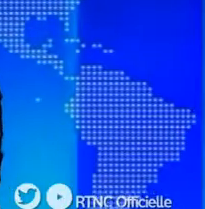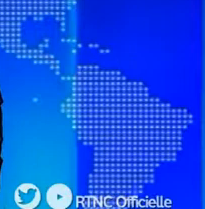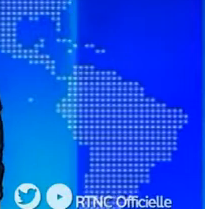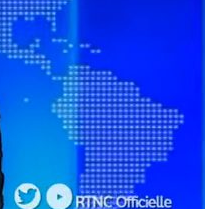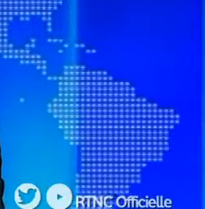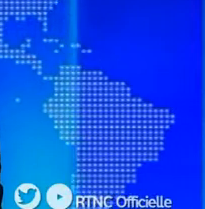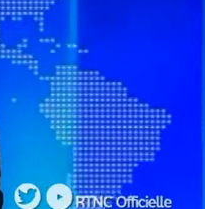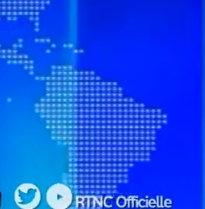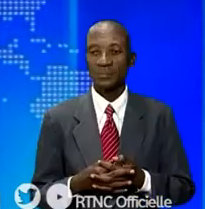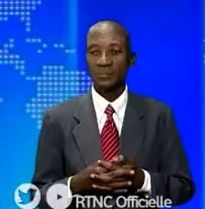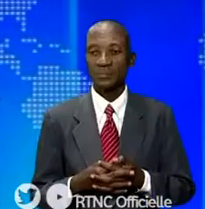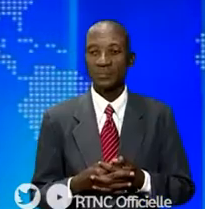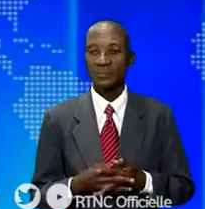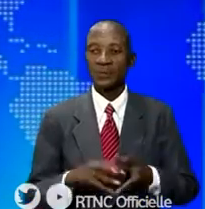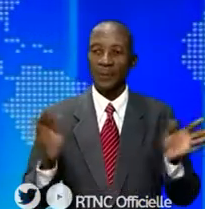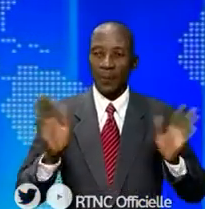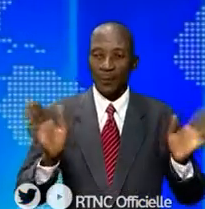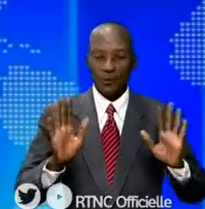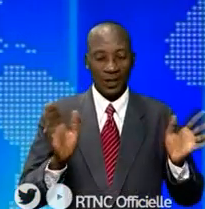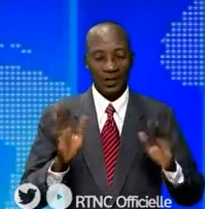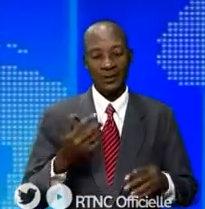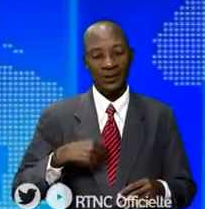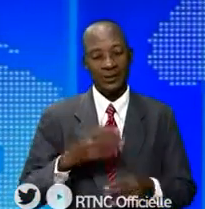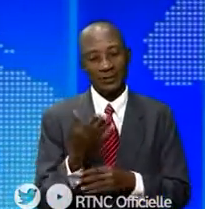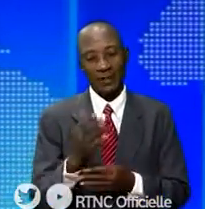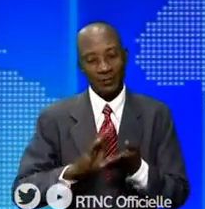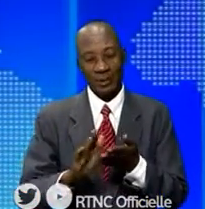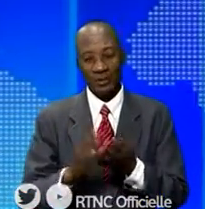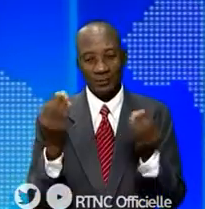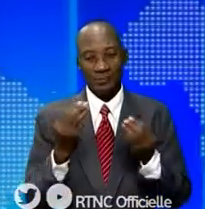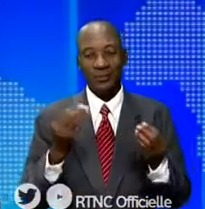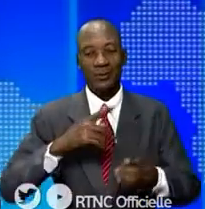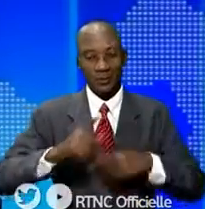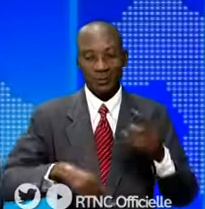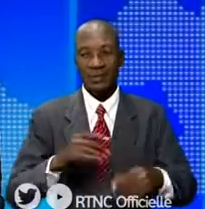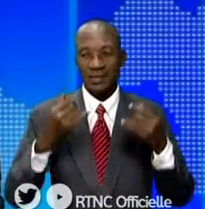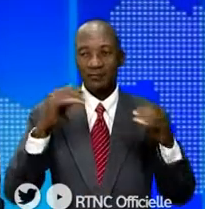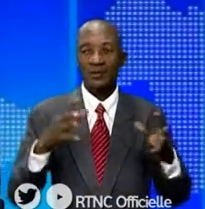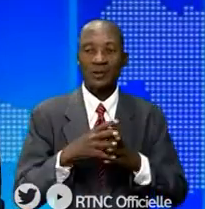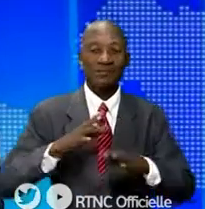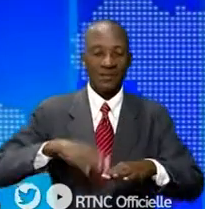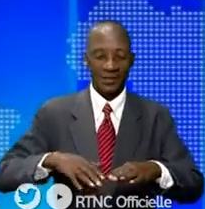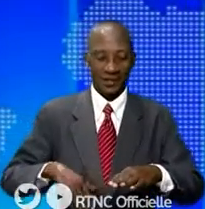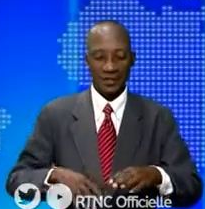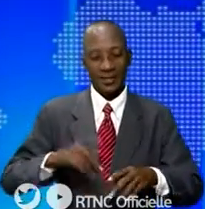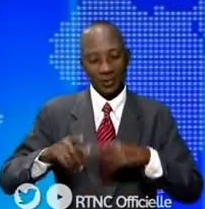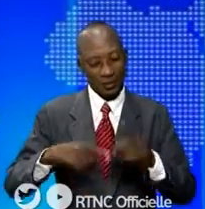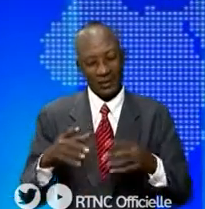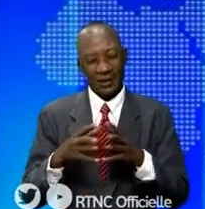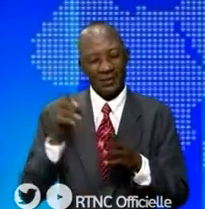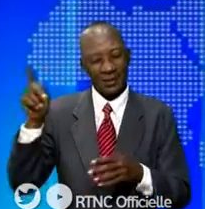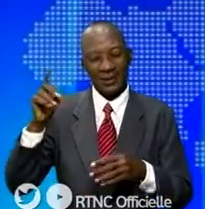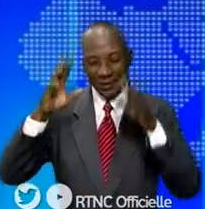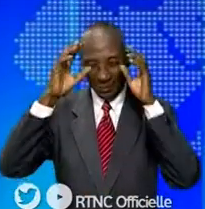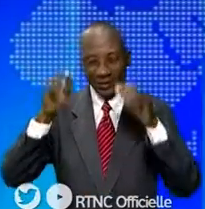Mesdames et messieurs, bonsoir et toutes nos excuses pour ces quelques minutes de retard avec lesquelles nous débutons ce journal qui partira de la présidence de la